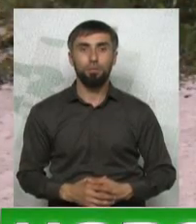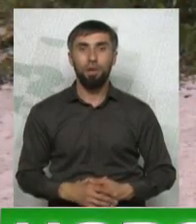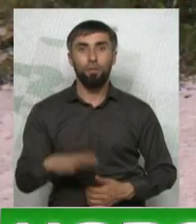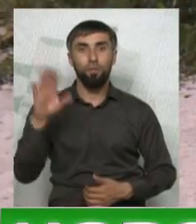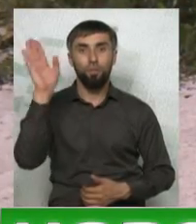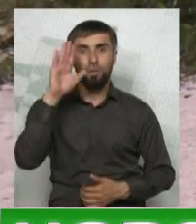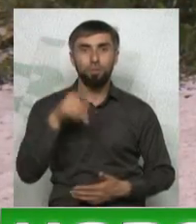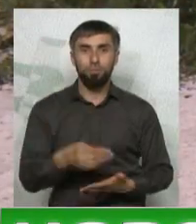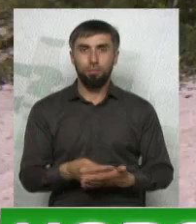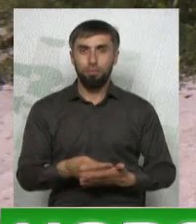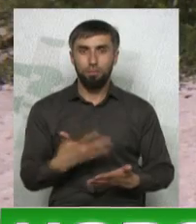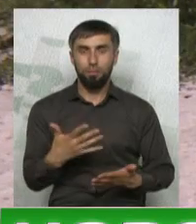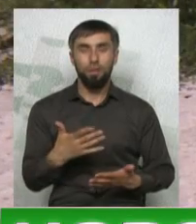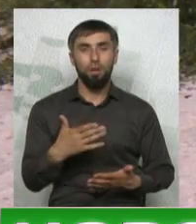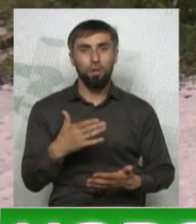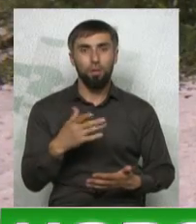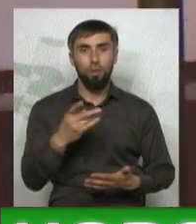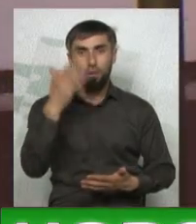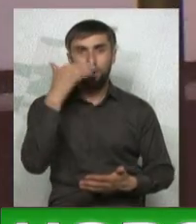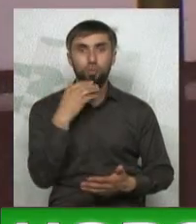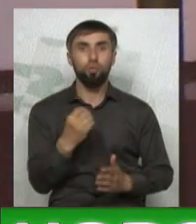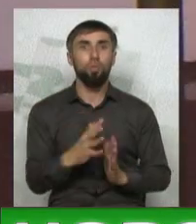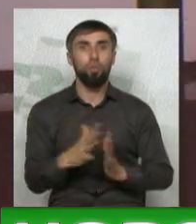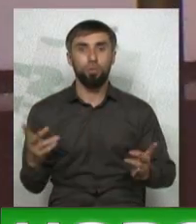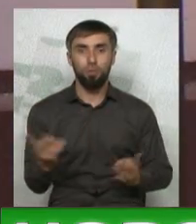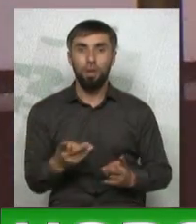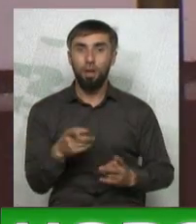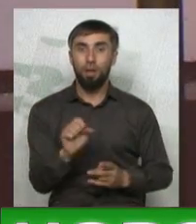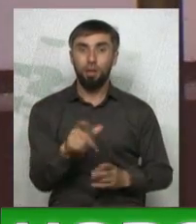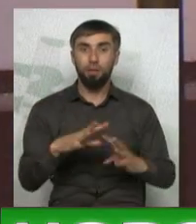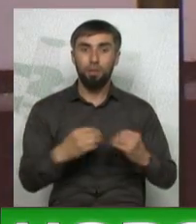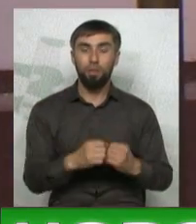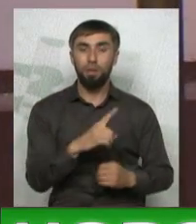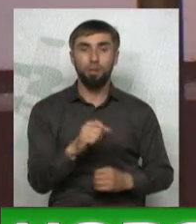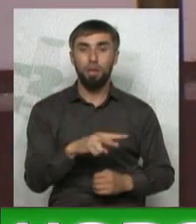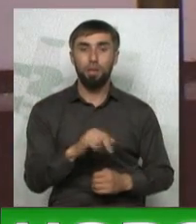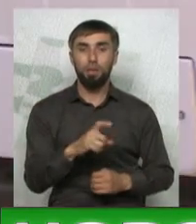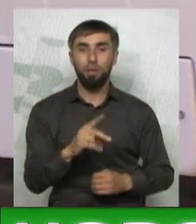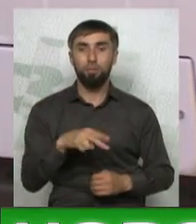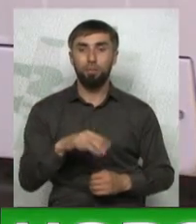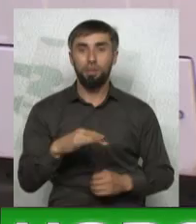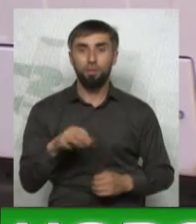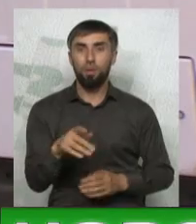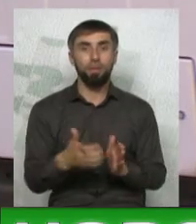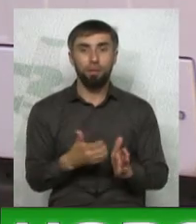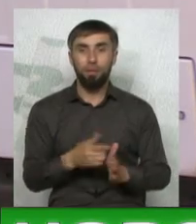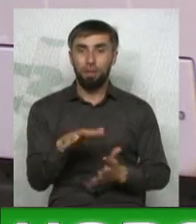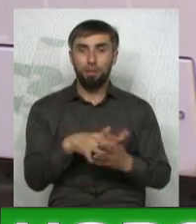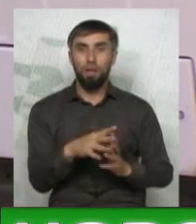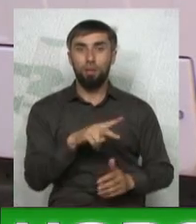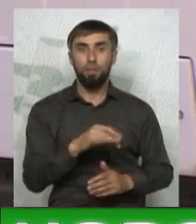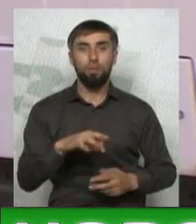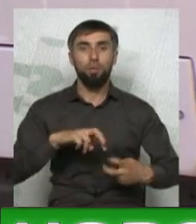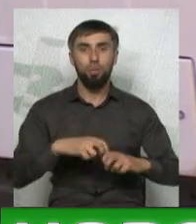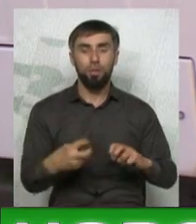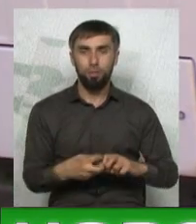Вода – ценный ресурс, особенно в летнее время. Ее остро не хватает и в семье Залихан Плиевой. Перебой с водой в летнее время в селе Плиево –